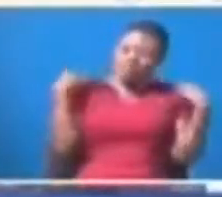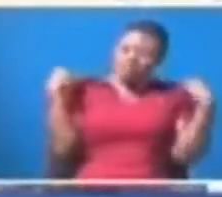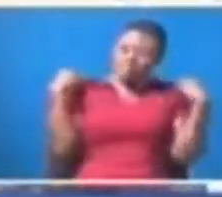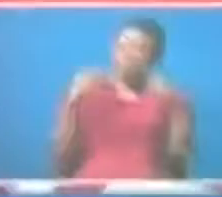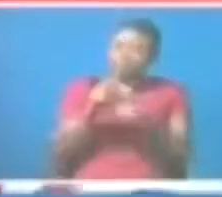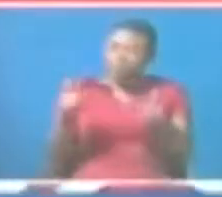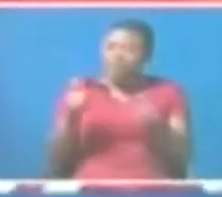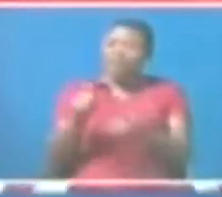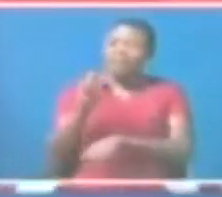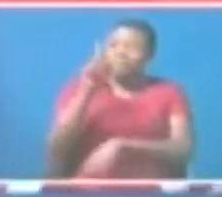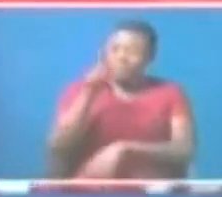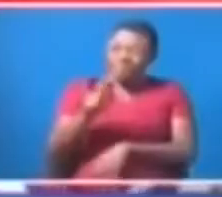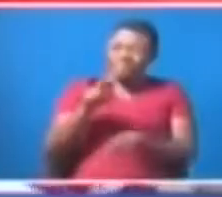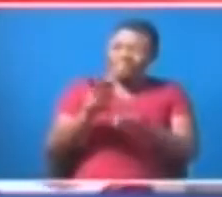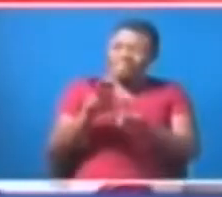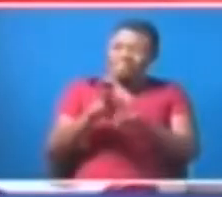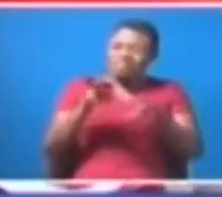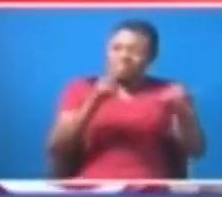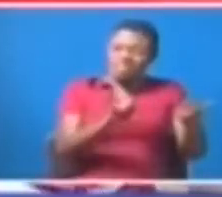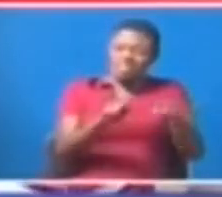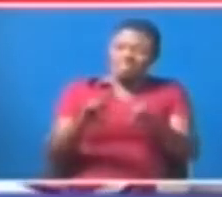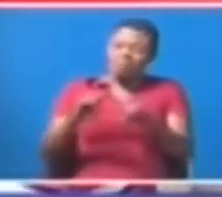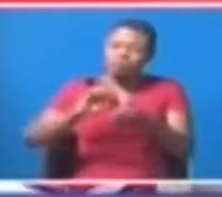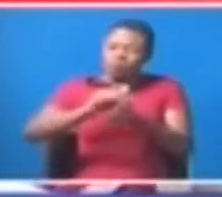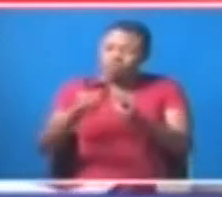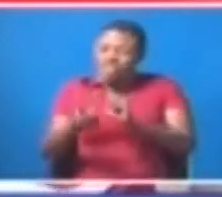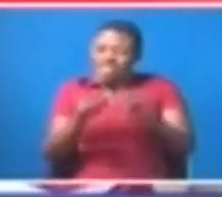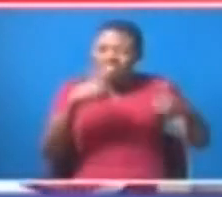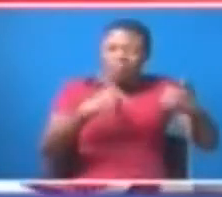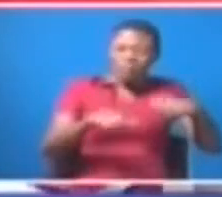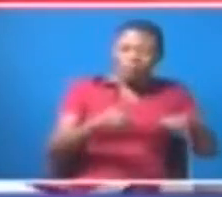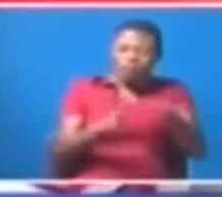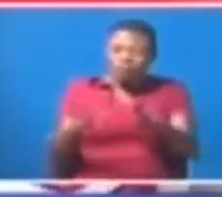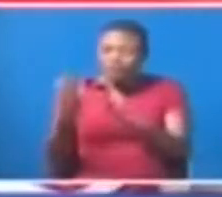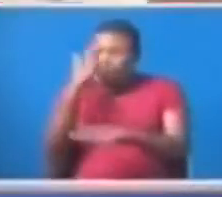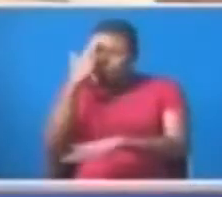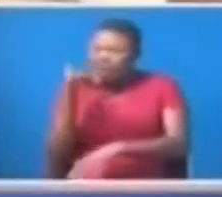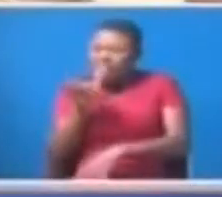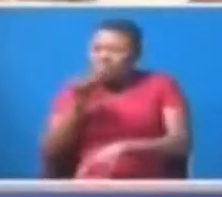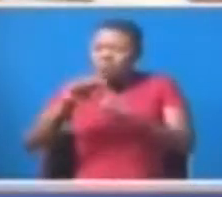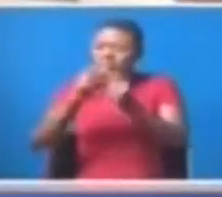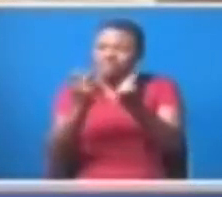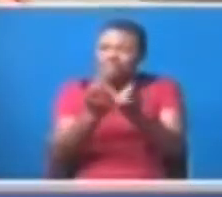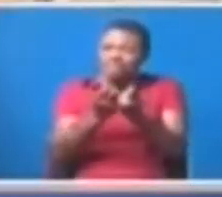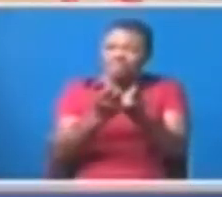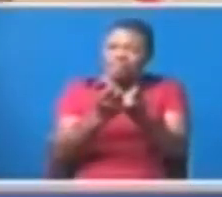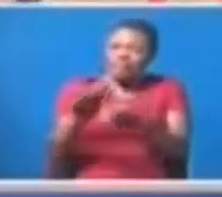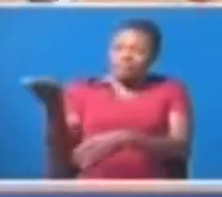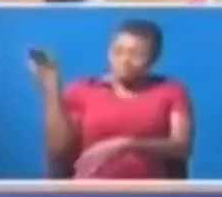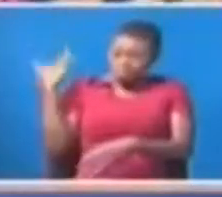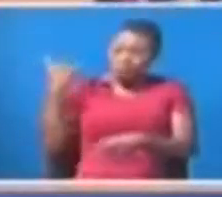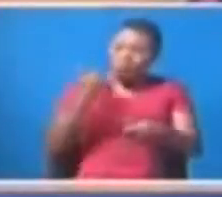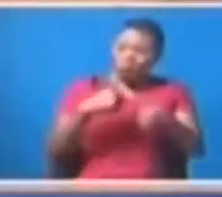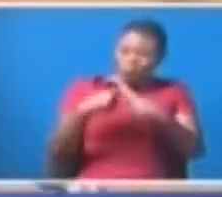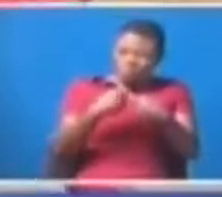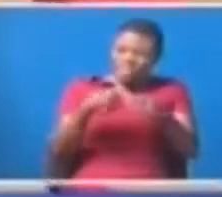vizuri, lazima pia tujaribu kubadilisha tactics zetu kwa sababu ni zile timu tumepatana nazo mwaka uliopita, na pia